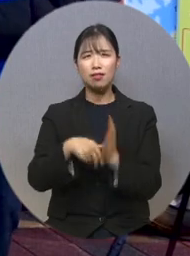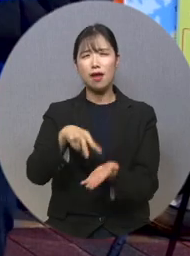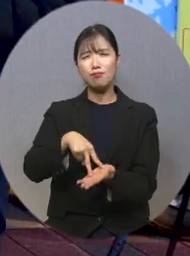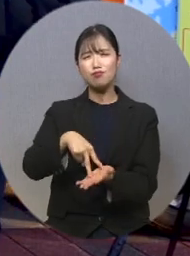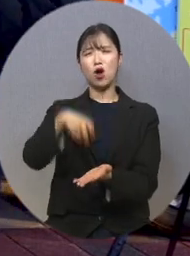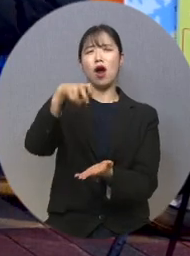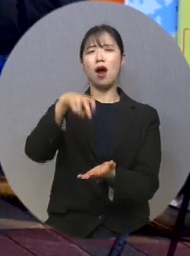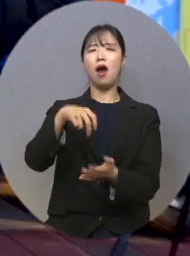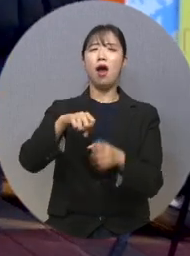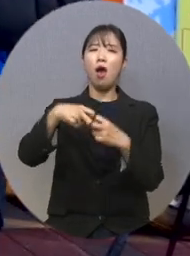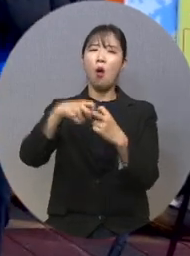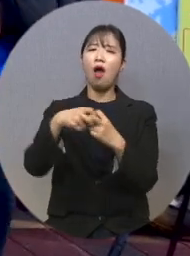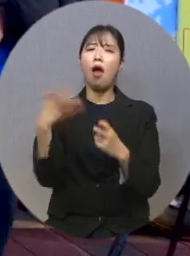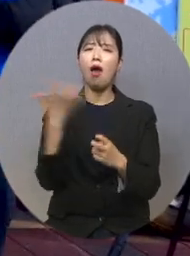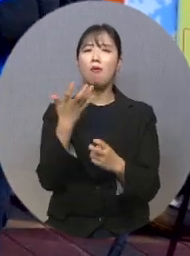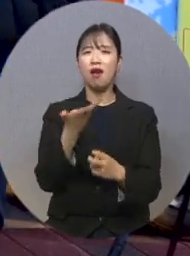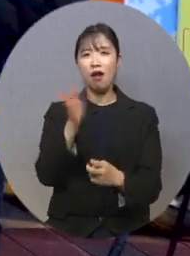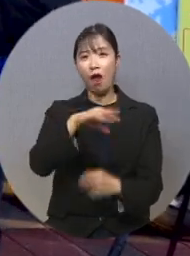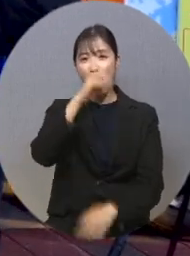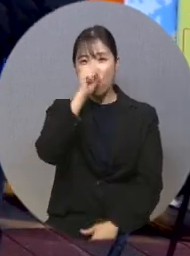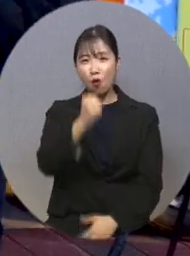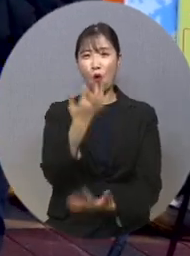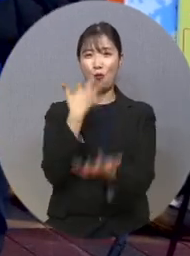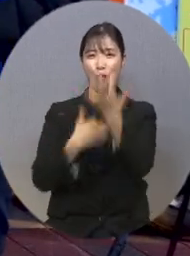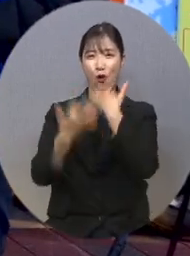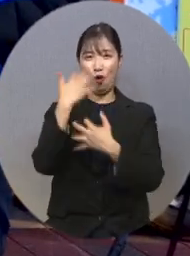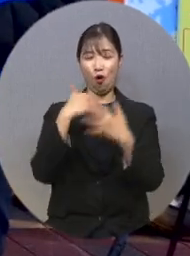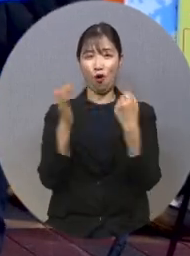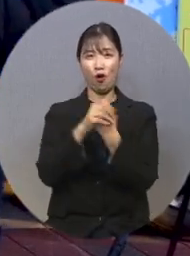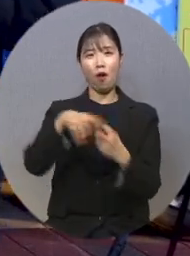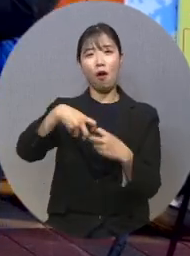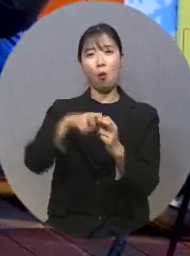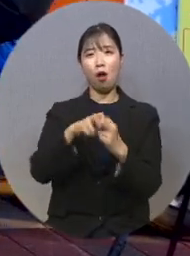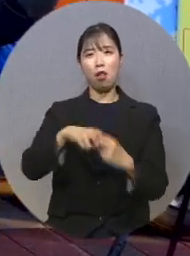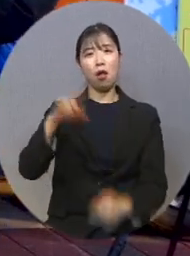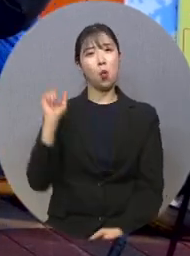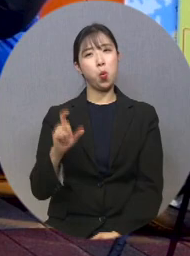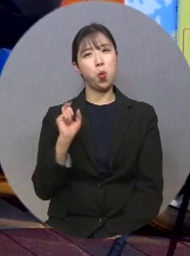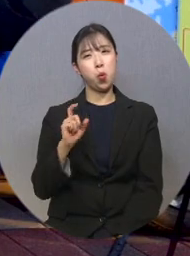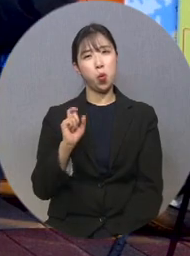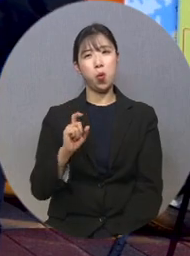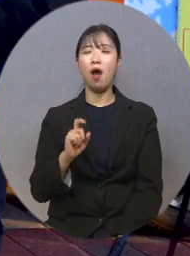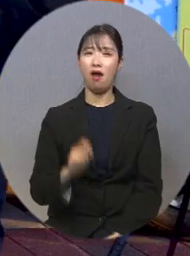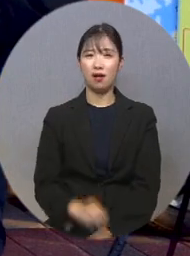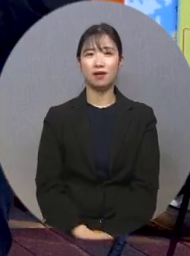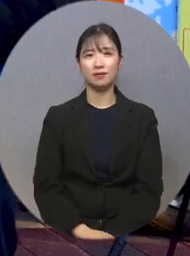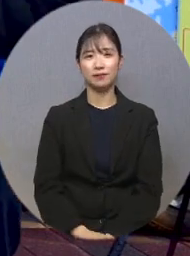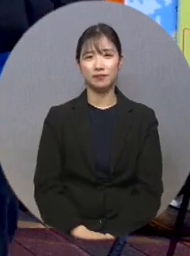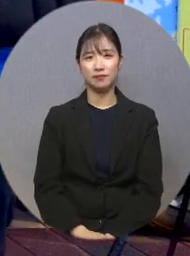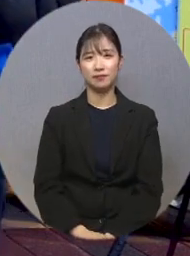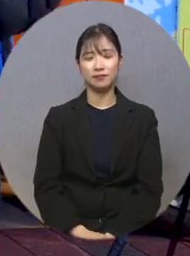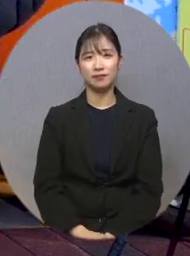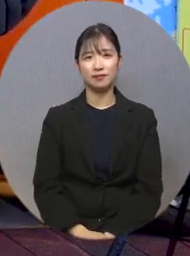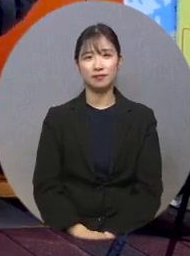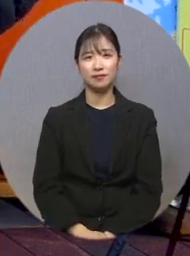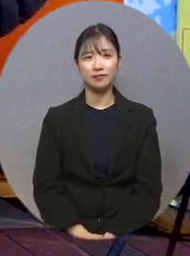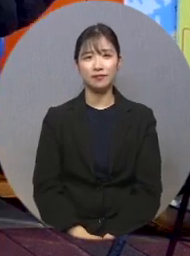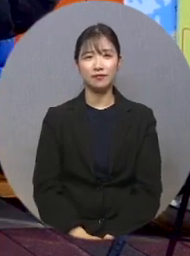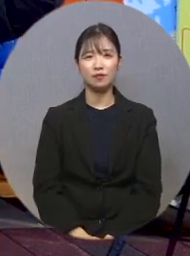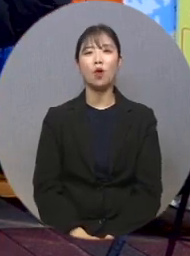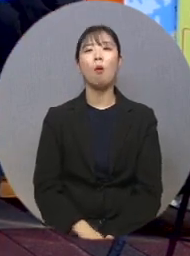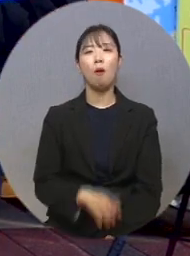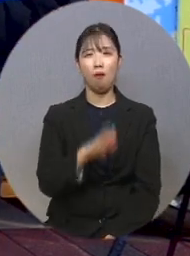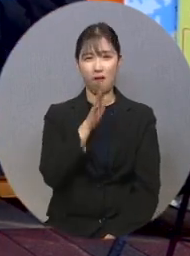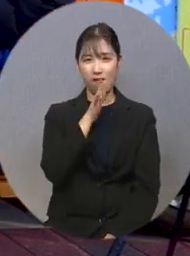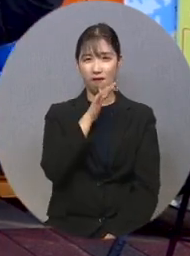못 일어났는데 네. 좋은 걸 하도 먹었더니 관절도 튼튼해. 관절. 오. 그렇구나. 진짜. 야.